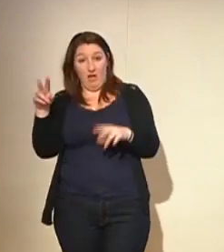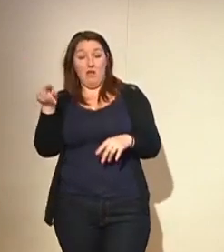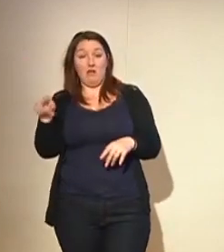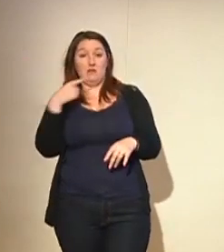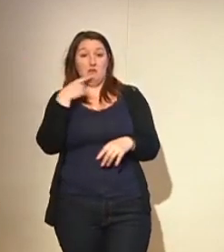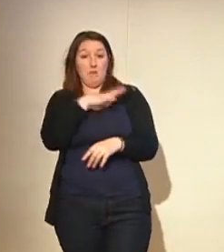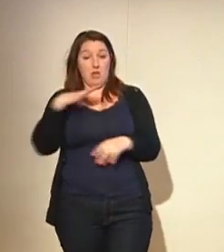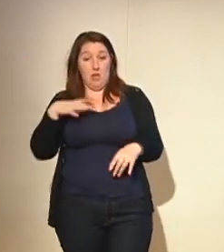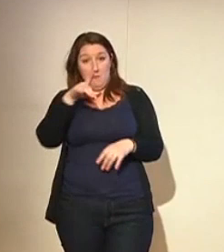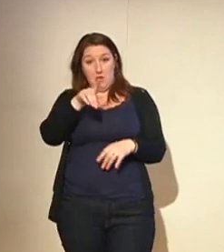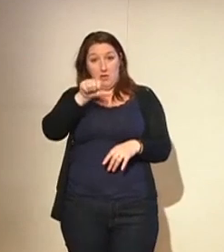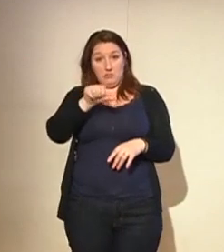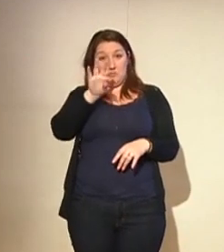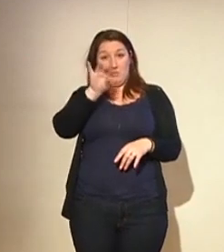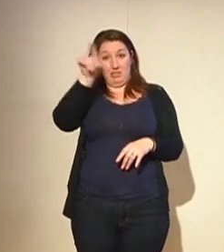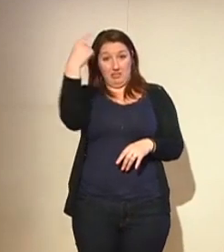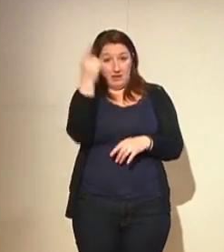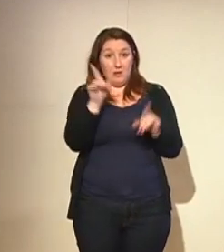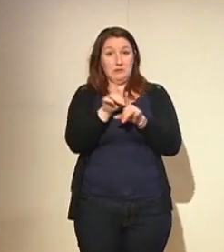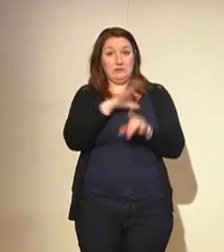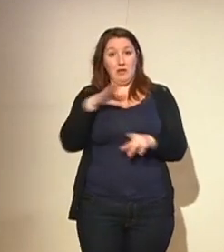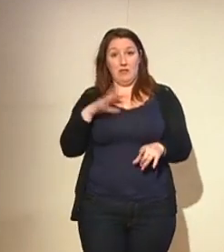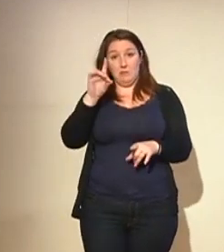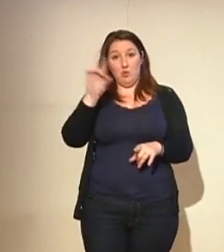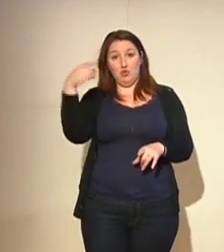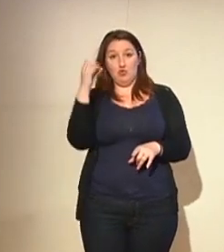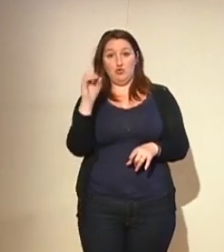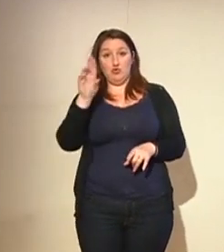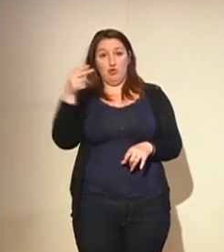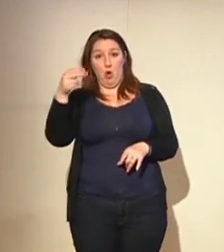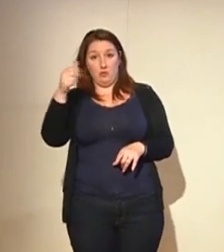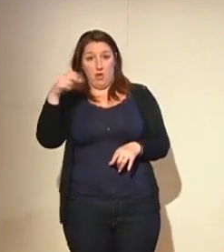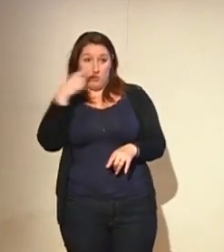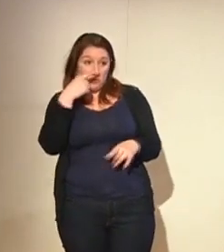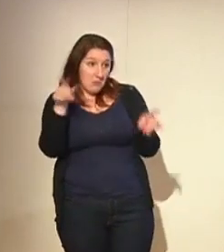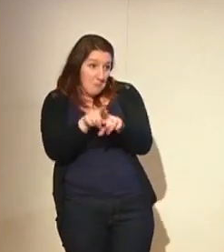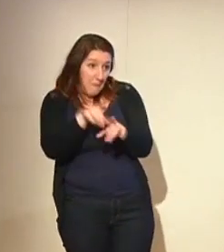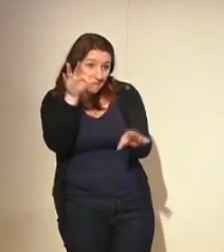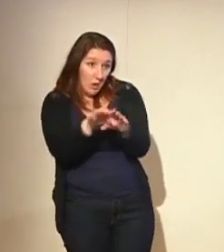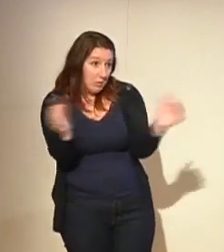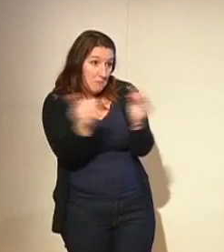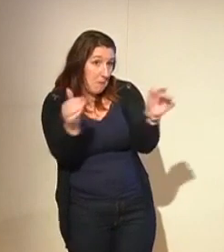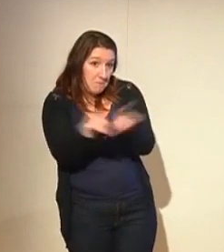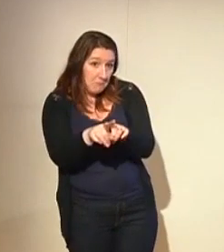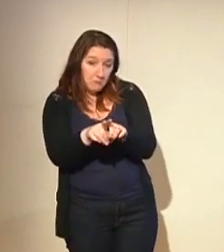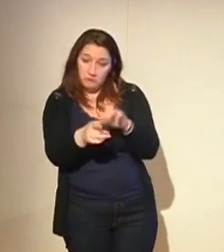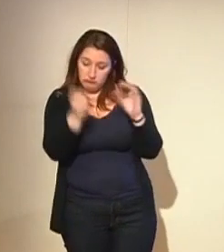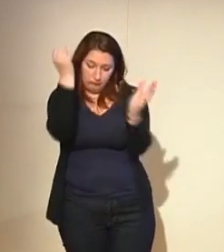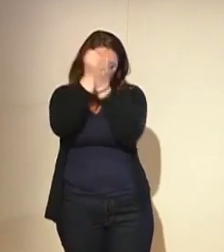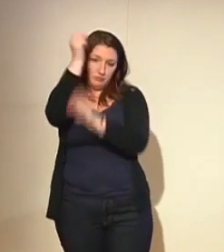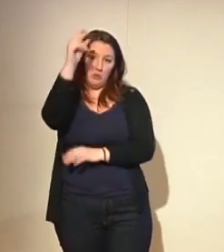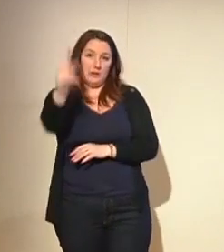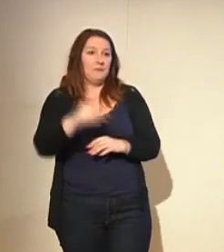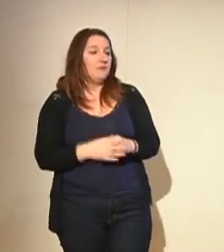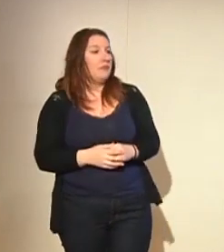toujours madame daté et Madame dornano donc j'imagine que le vote est identique et donc nous y allons comme ça nous